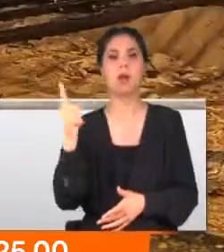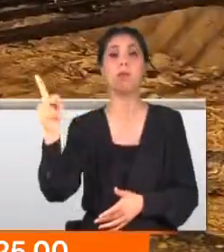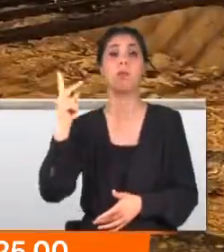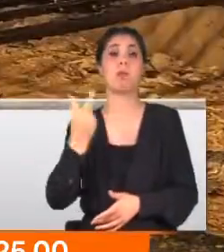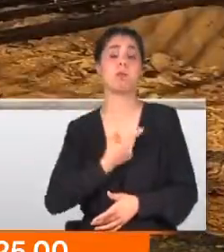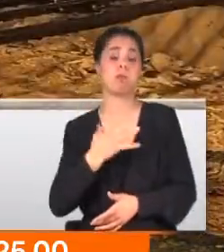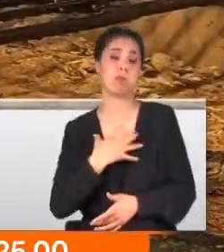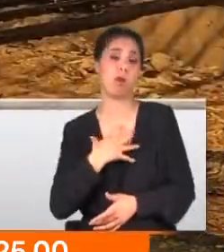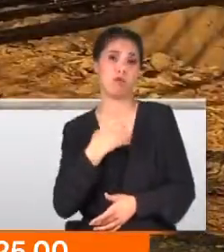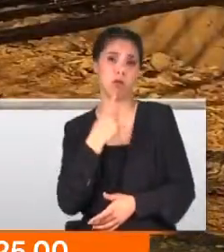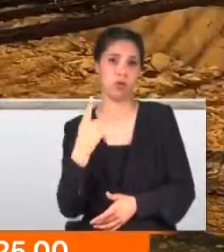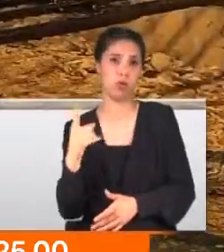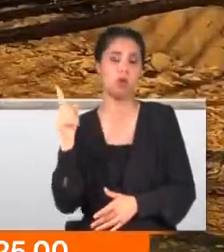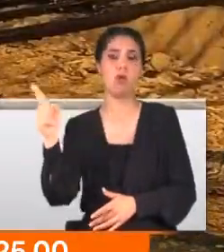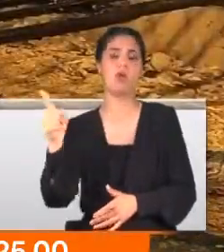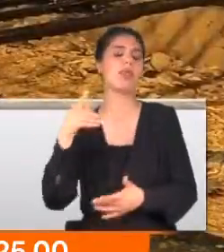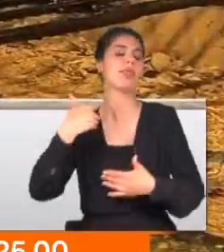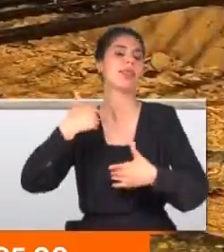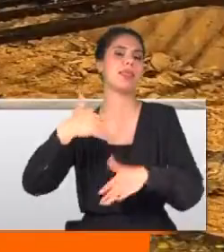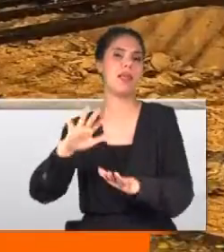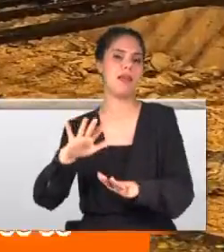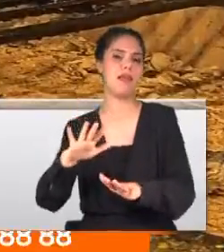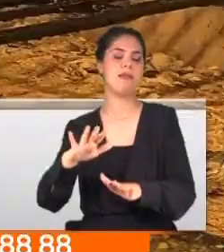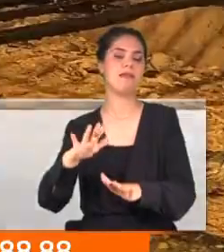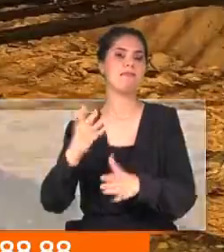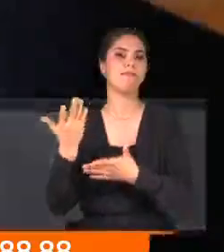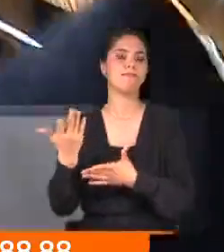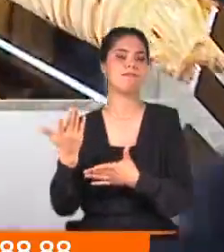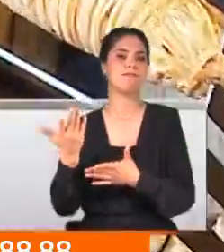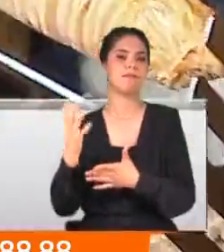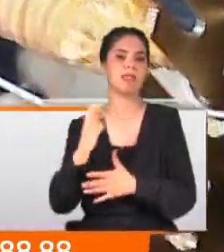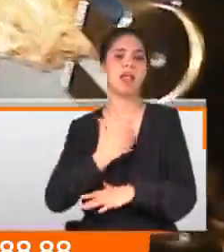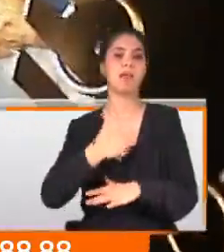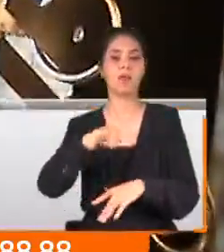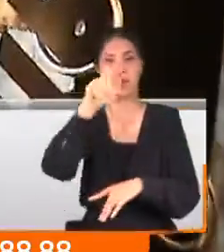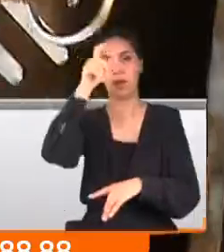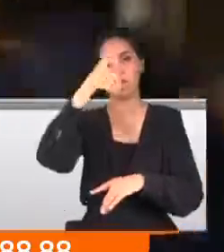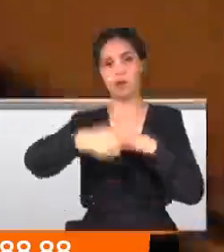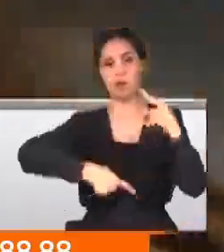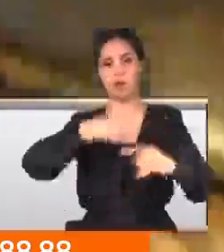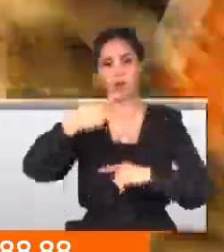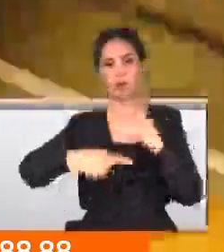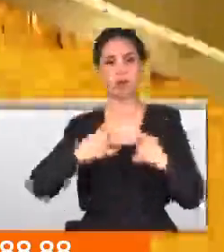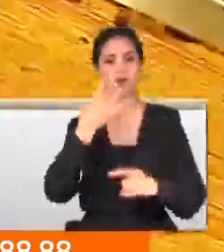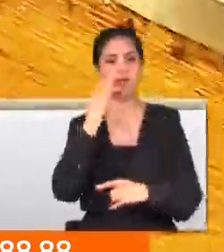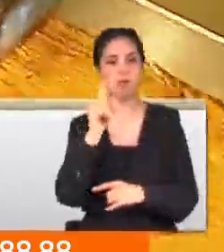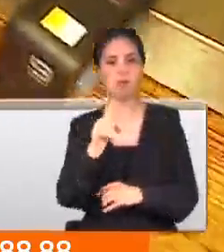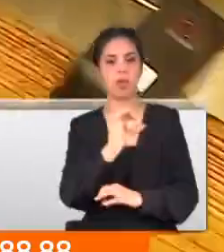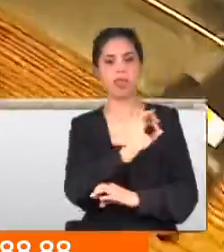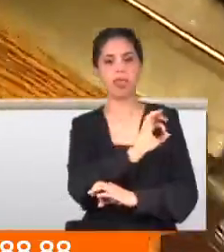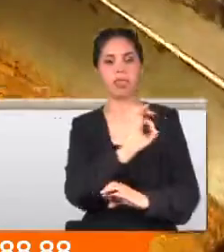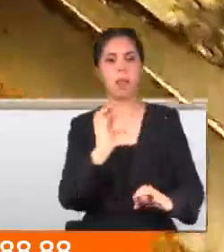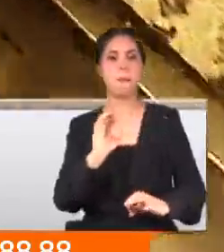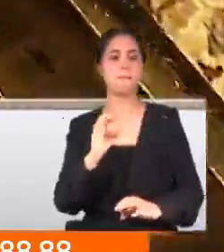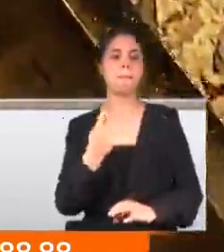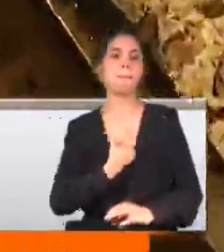Ama bunun da onların olmadığı oldukça aşikar. Çünkü kokoreç işte bu şekilde ve tam da